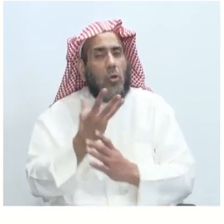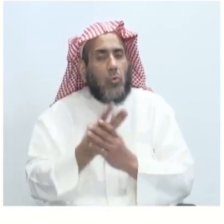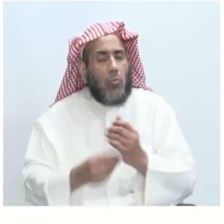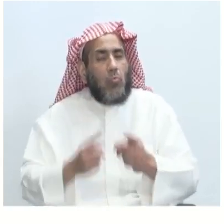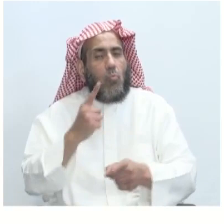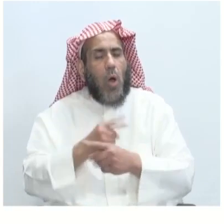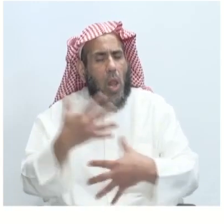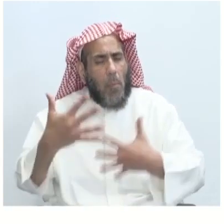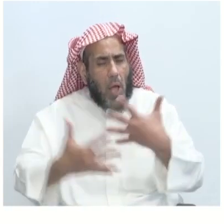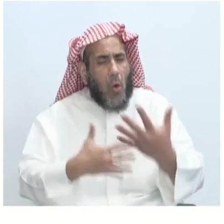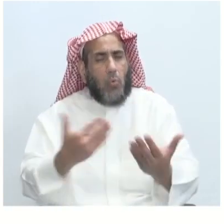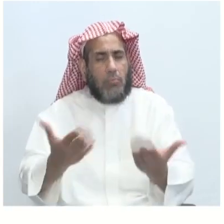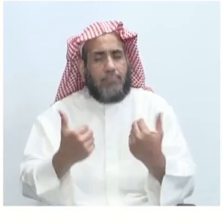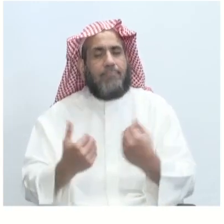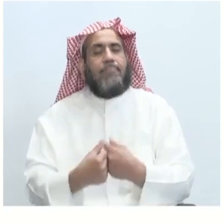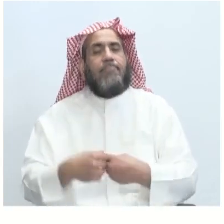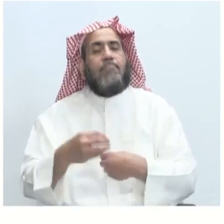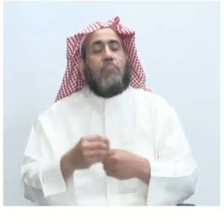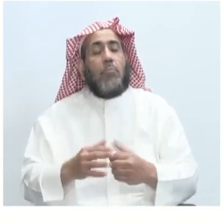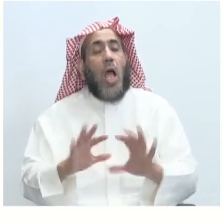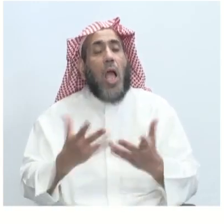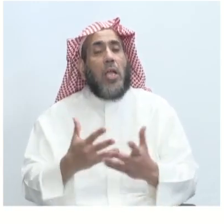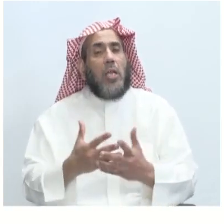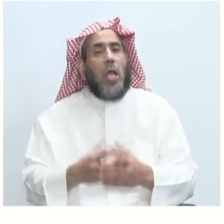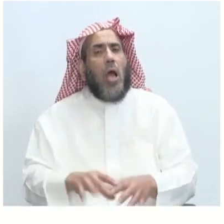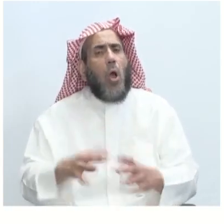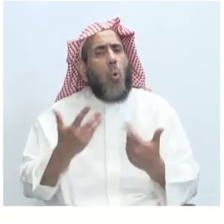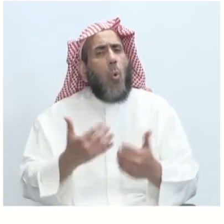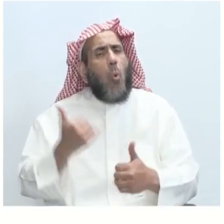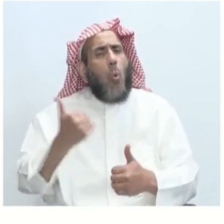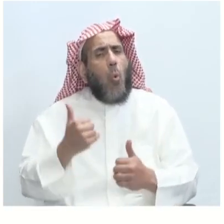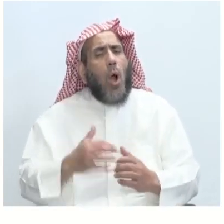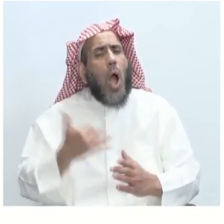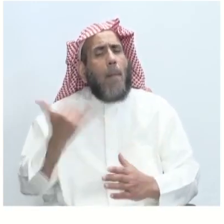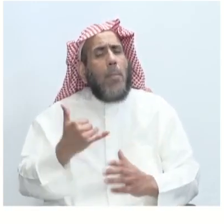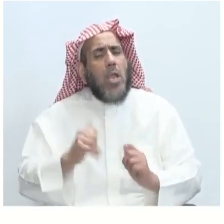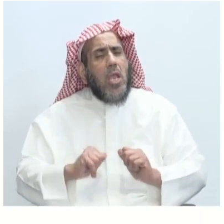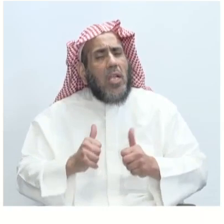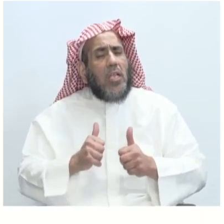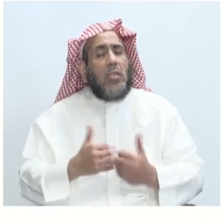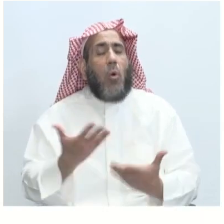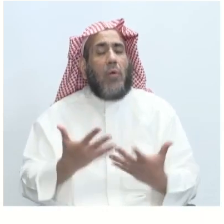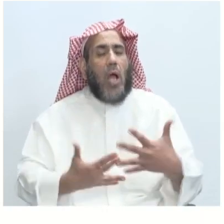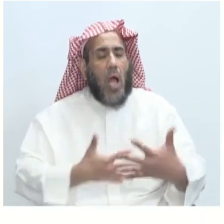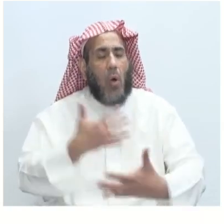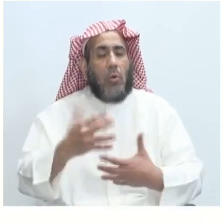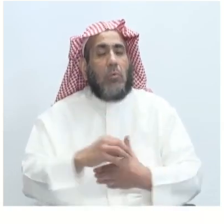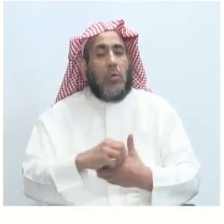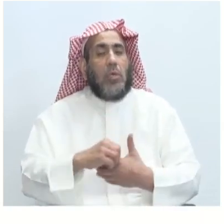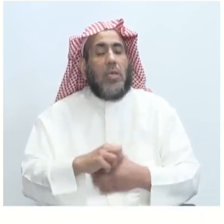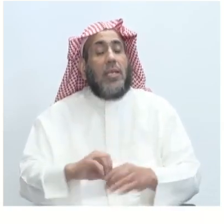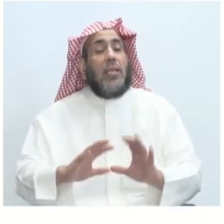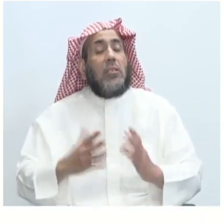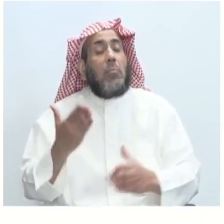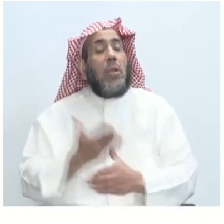وبناتي الطلاب اين تكمن اهميه الدوافع او لماذا